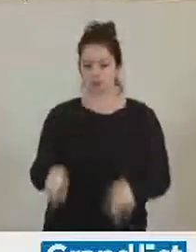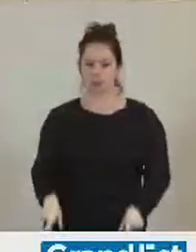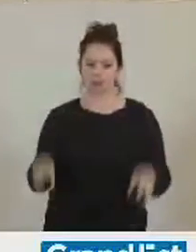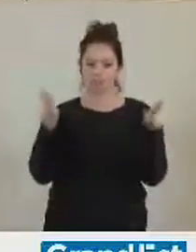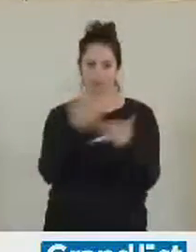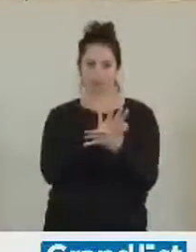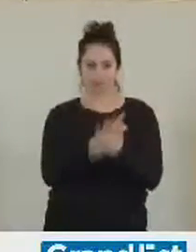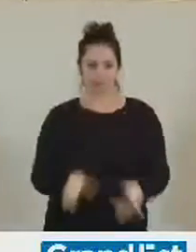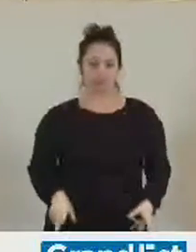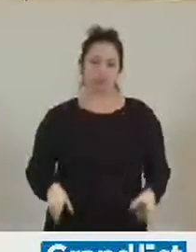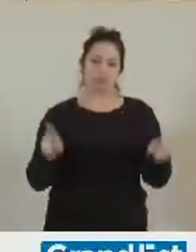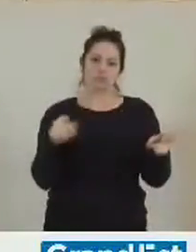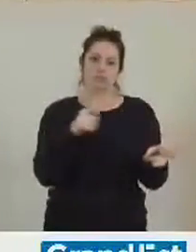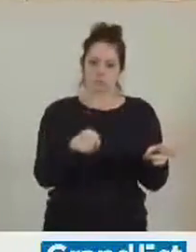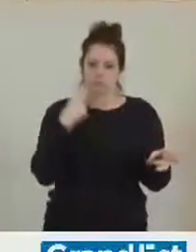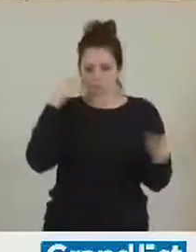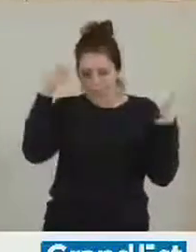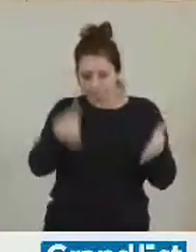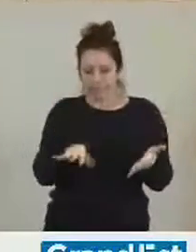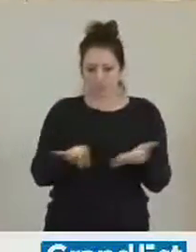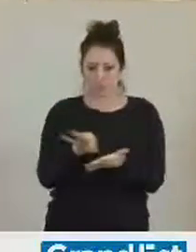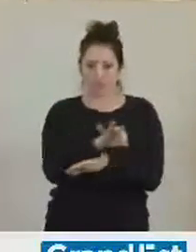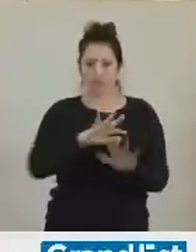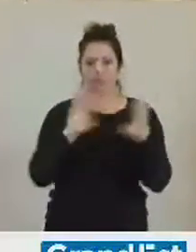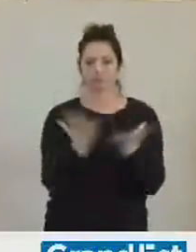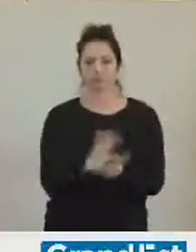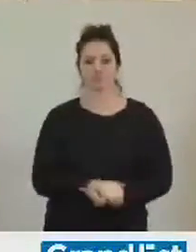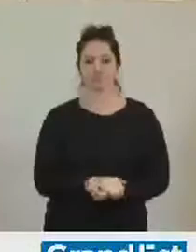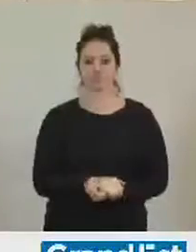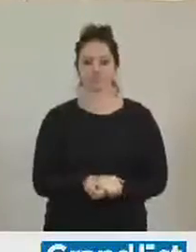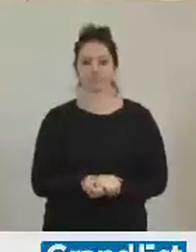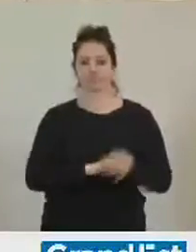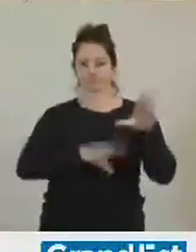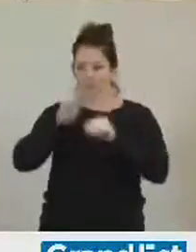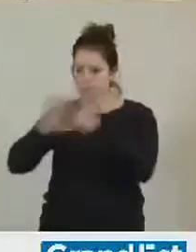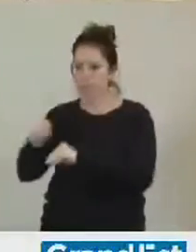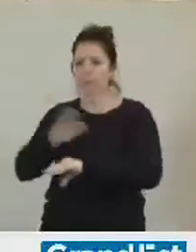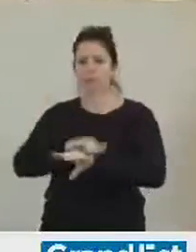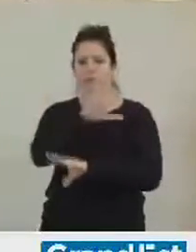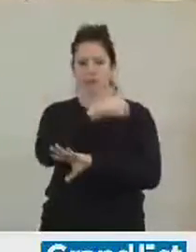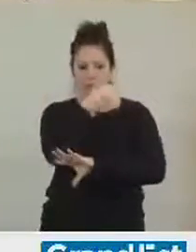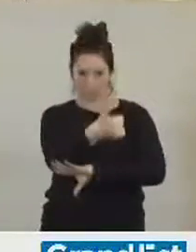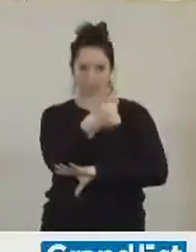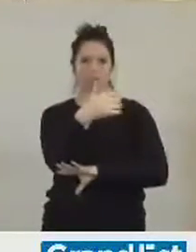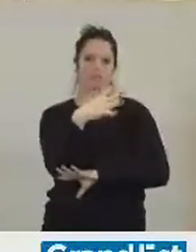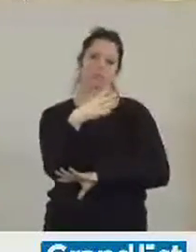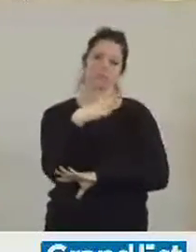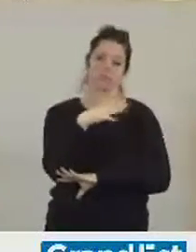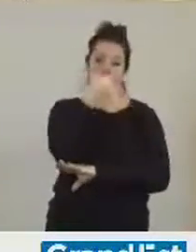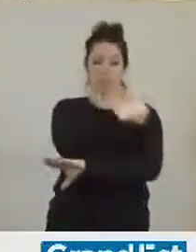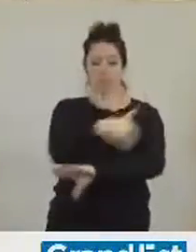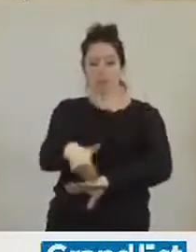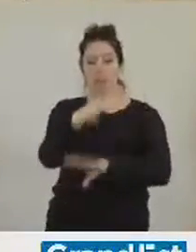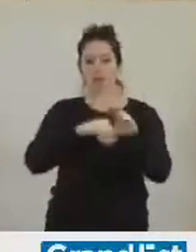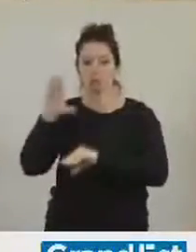bâtir l'ensemble de cette stratégie. Un habitant sur 5, c'est 1 million d'habitants porteurs de notre avenir,